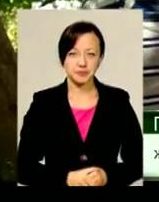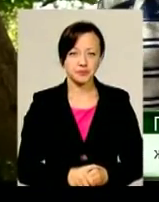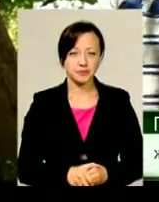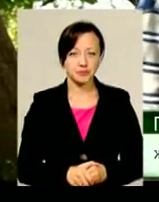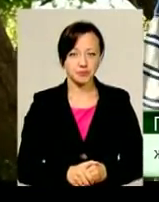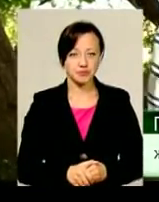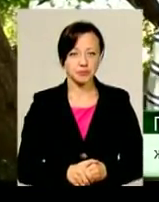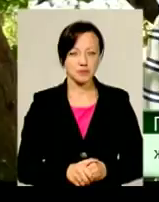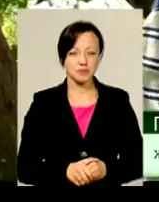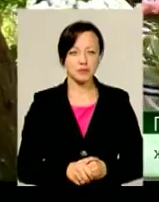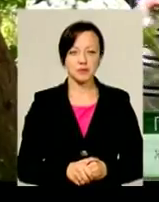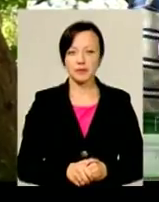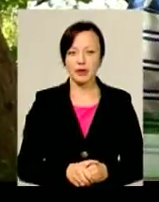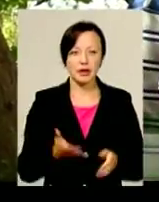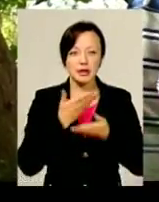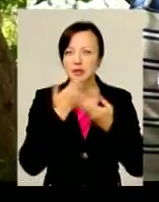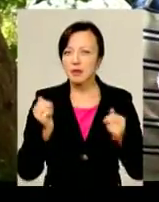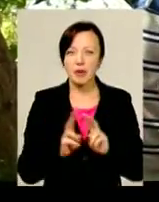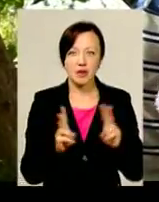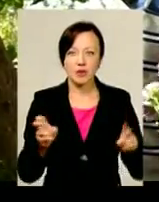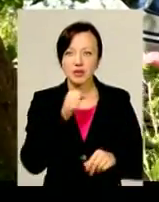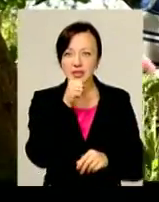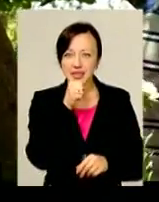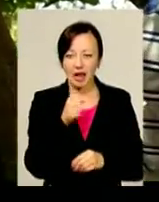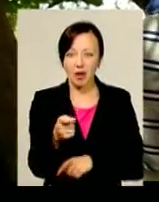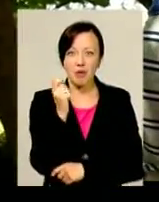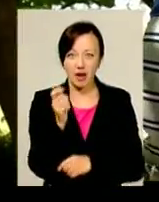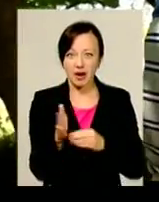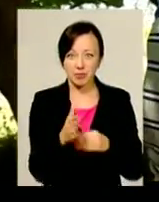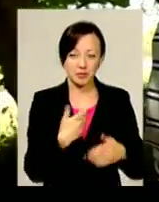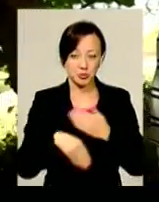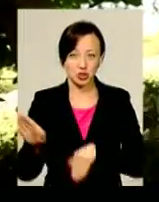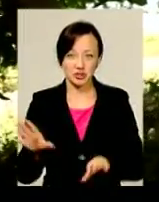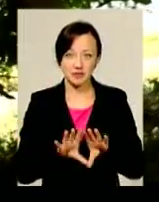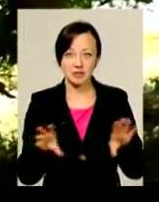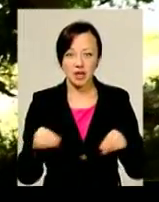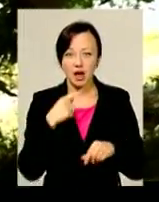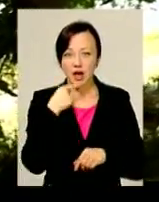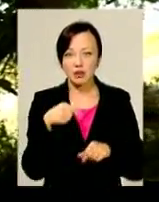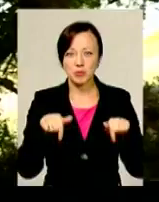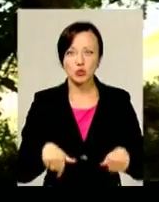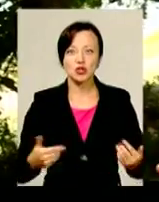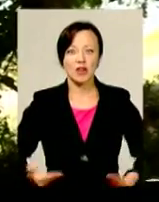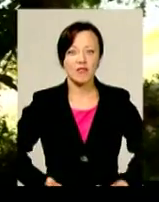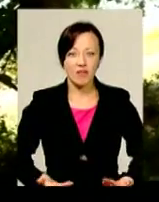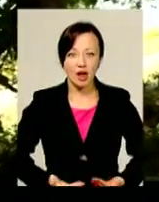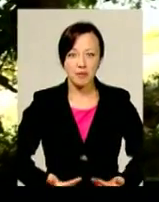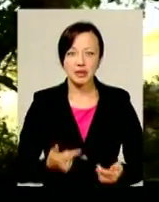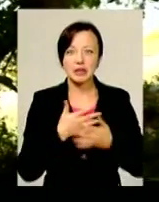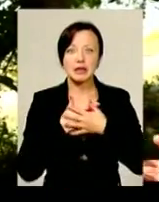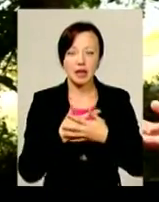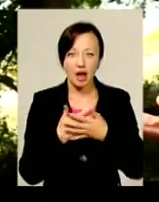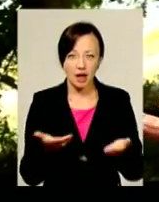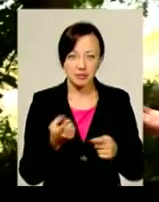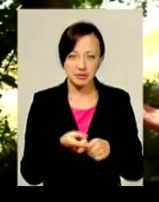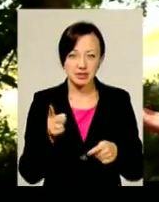плаває. Нема нікого, ці діди половили рибу, ти й пішли. Ну яка Боже, ну ми тут живемо, ну ми тут дихаємо.